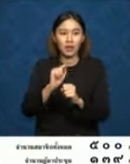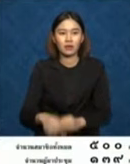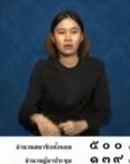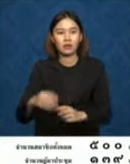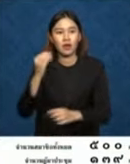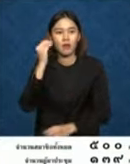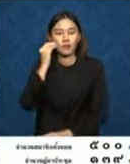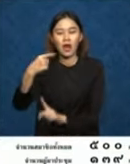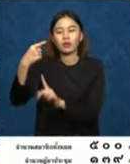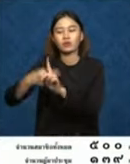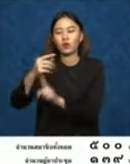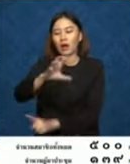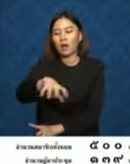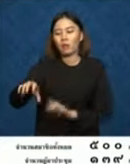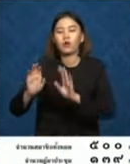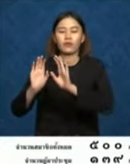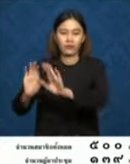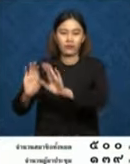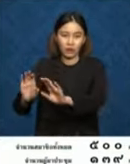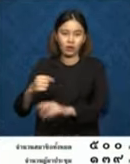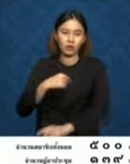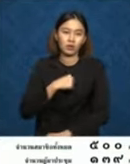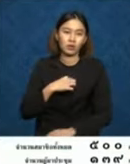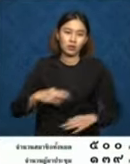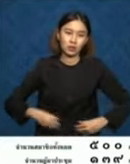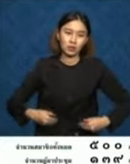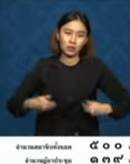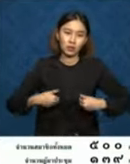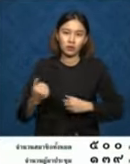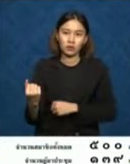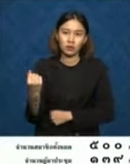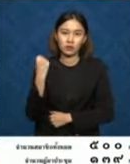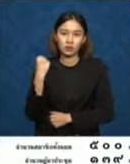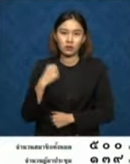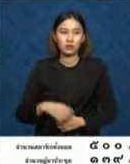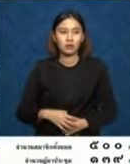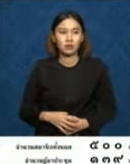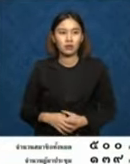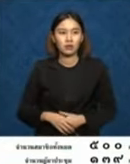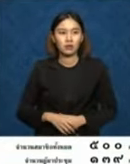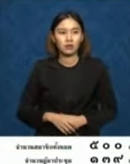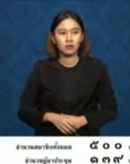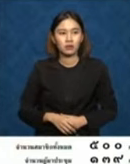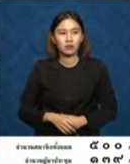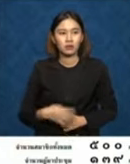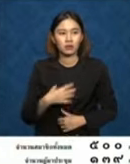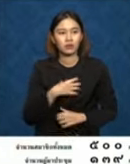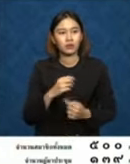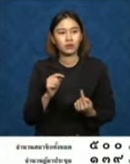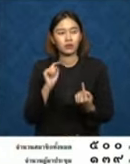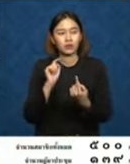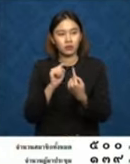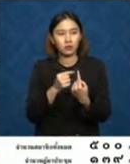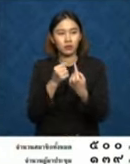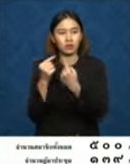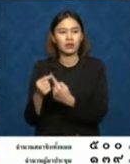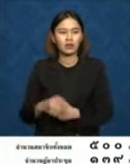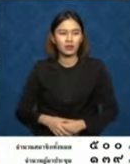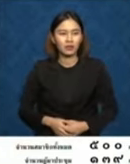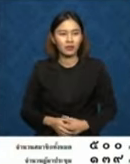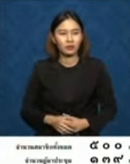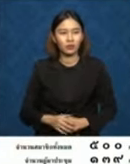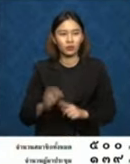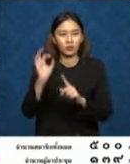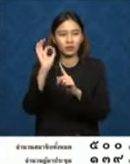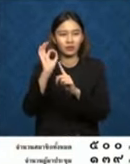วคราวนะครับเป็นเชลเตอร์ชั่วคราวให้เขาเนี่ยได้มีความมั่นคงในชีวิตมากขึ้นนะครับอันนี้คือ4เรื่องที่อยากจะฝากนะครับแรกป้ายรถเมล์ครับ